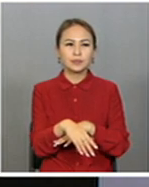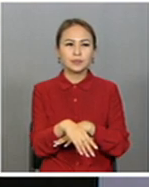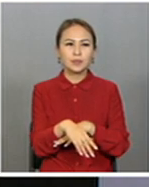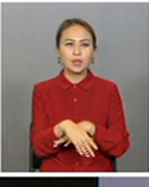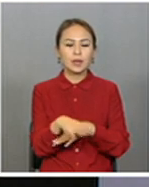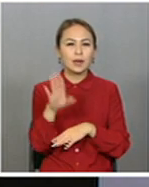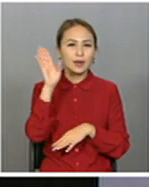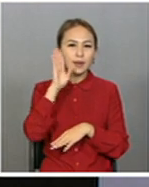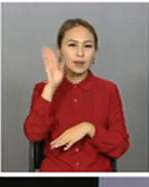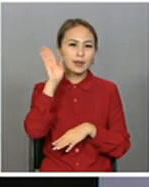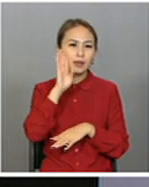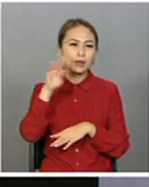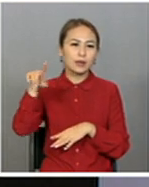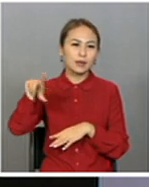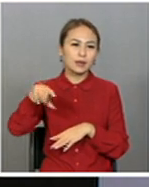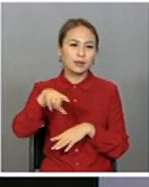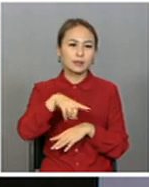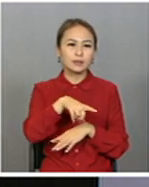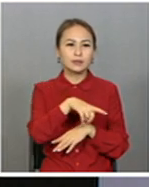Река.